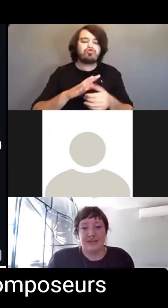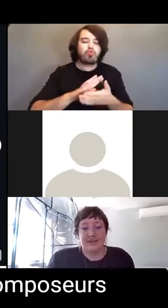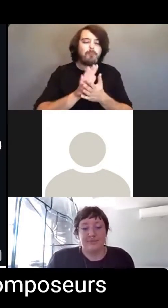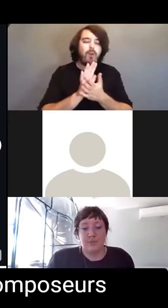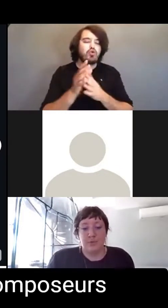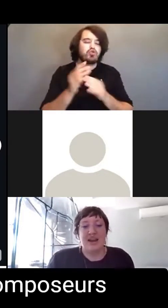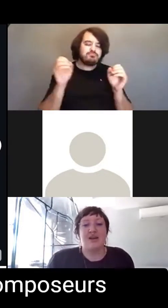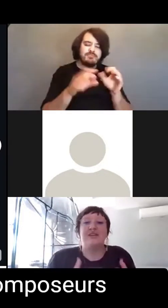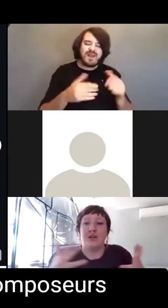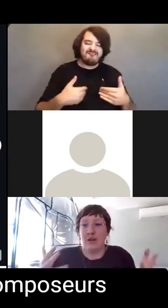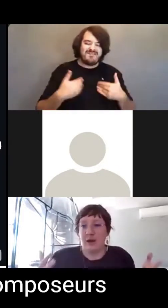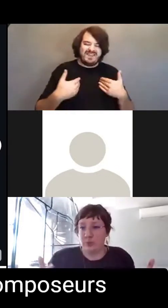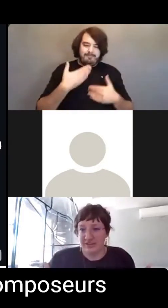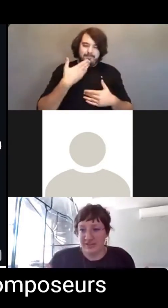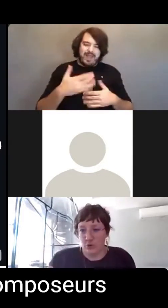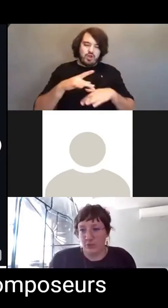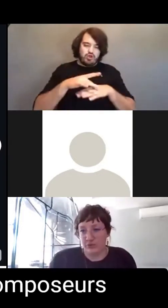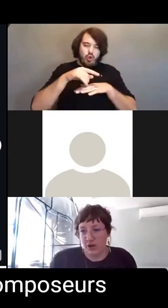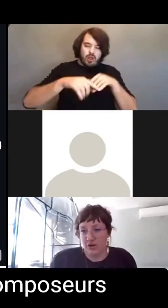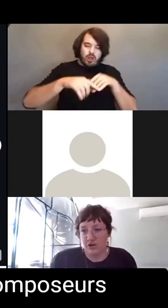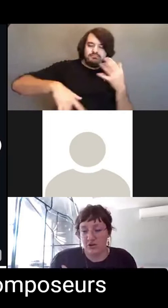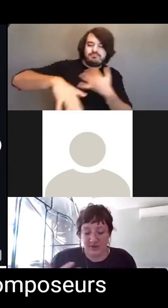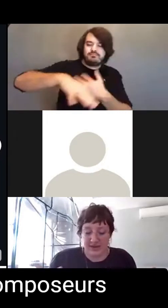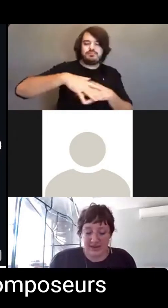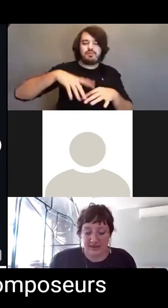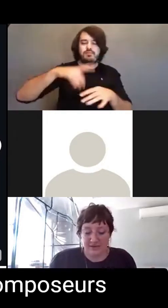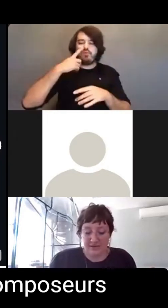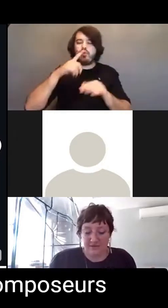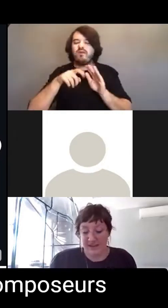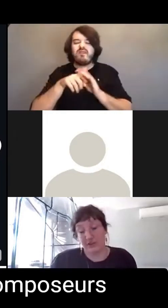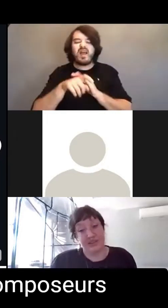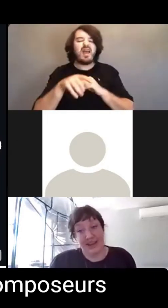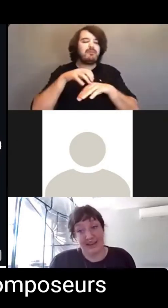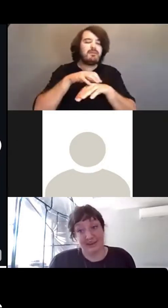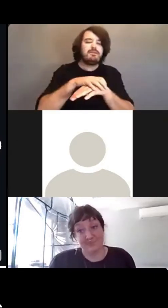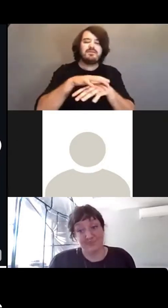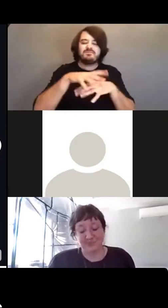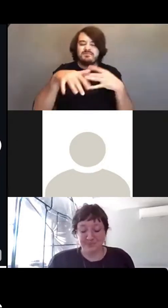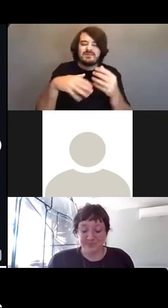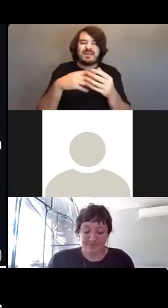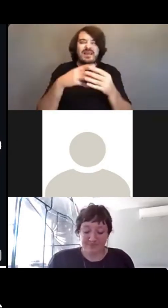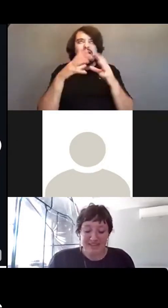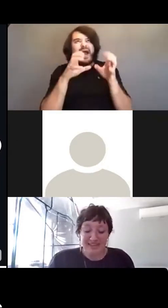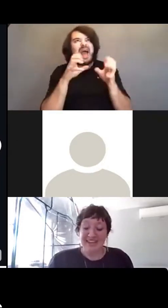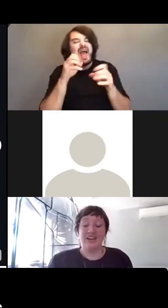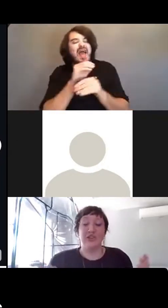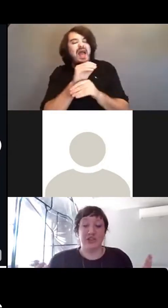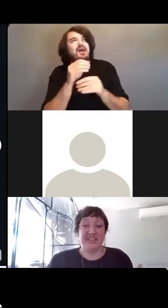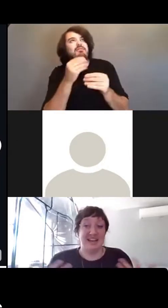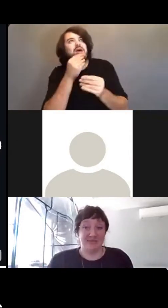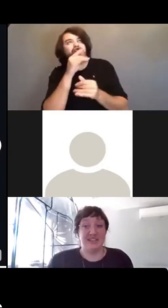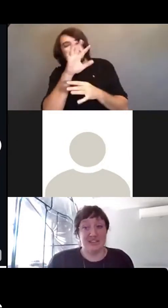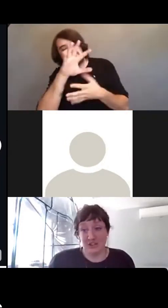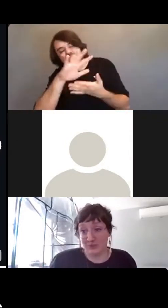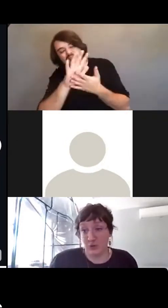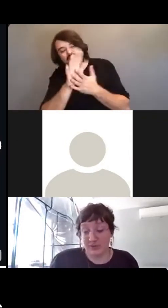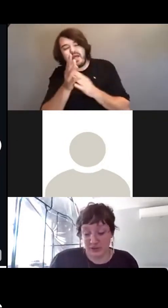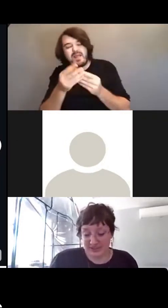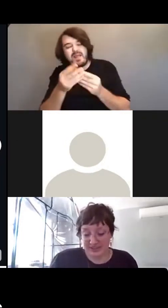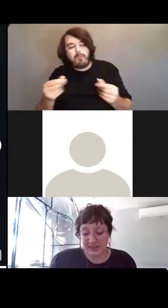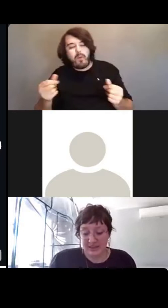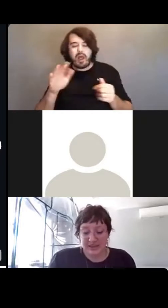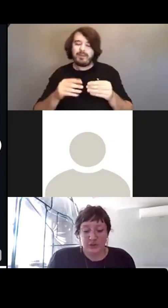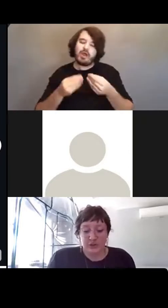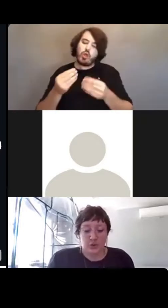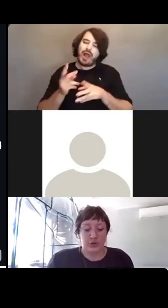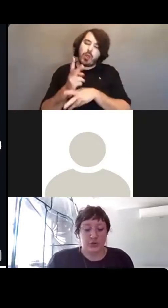faire un bel environnement pour les décomposeurs comme les vers de terre et entretenir la vie des champignons